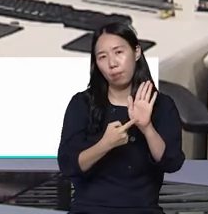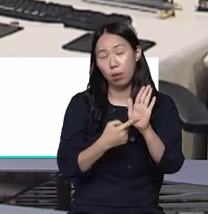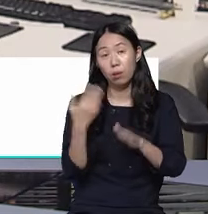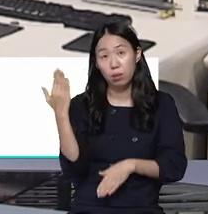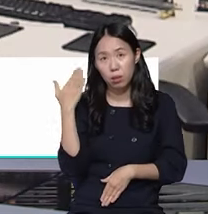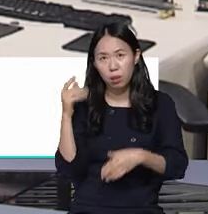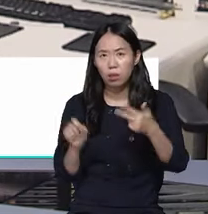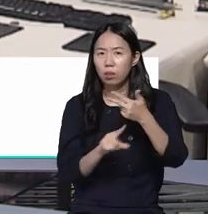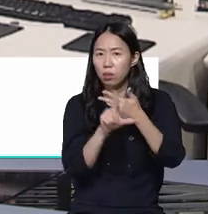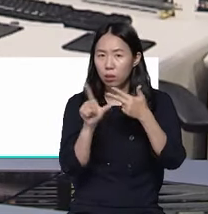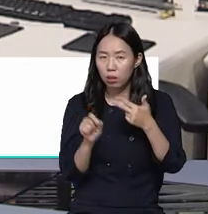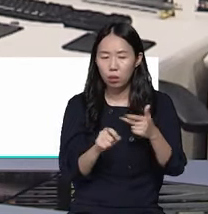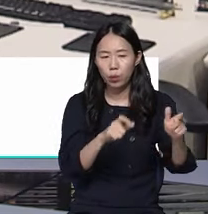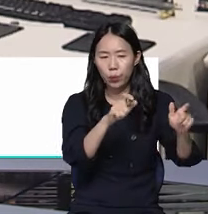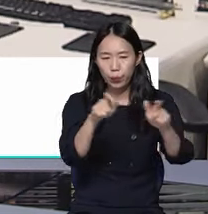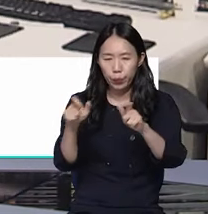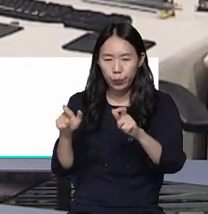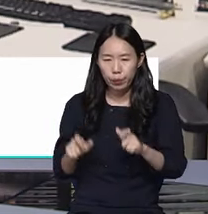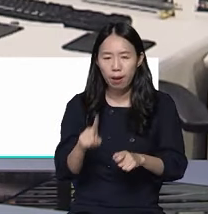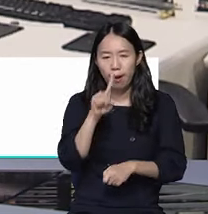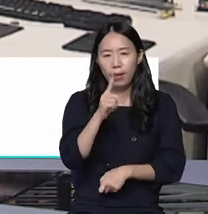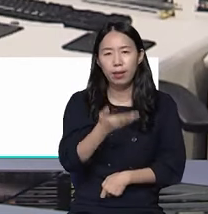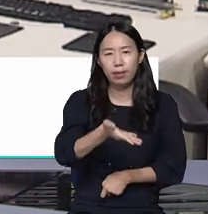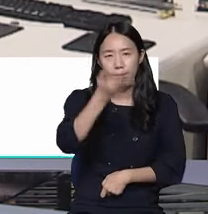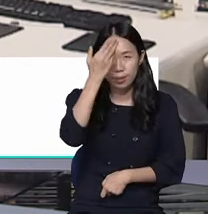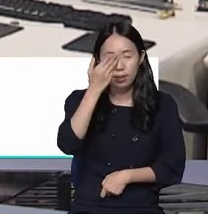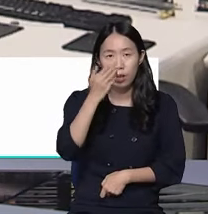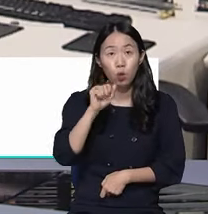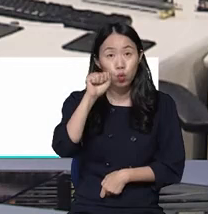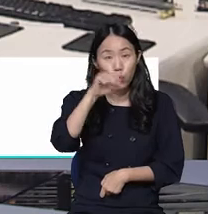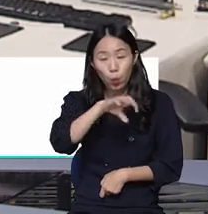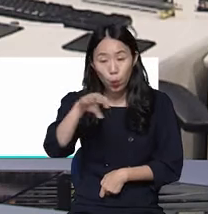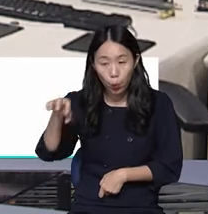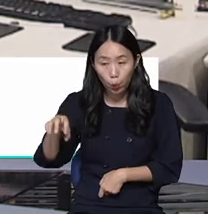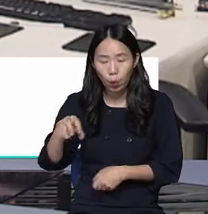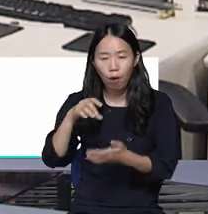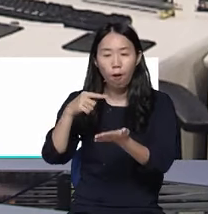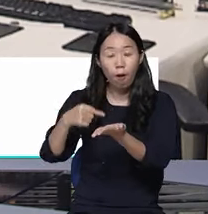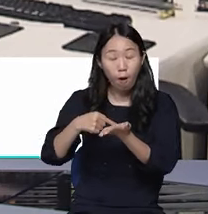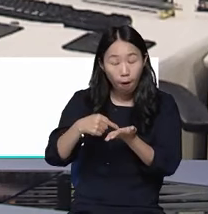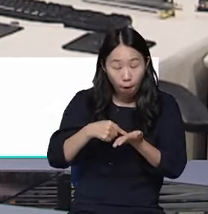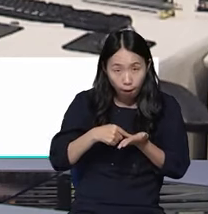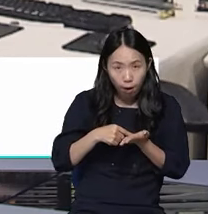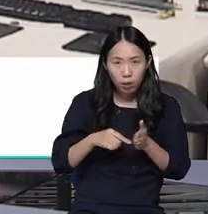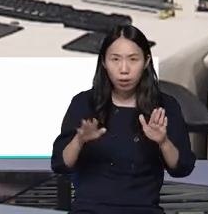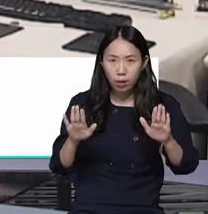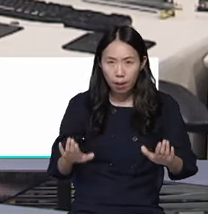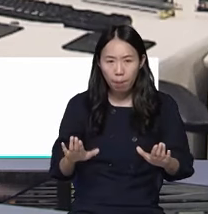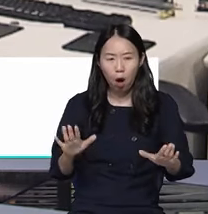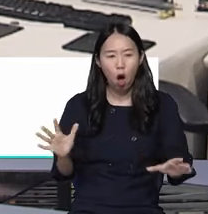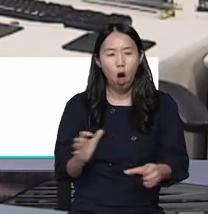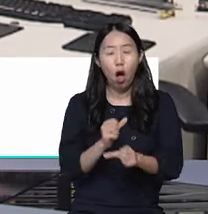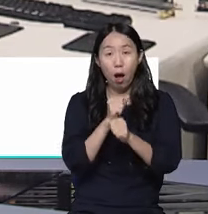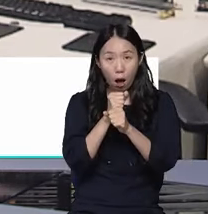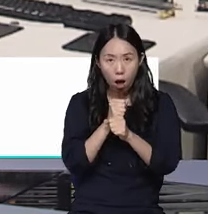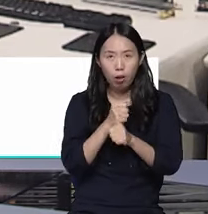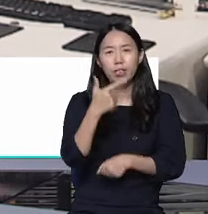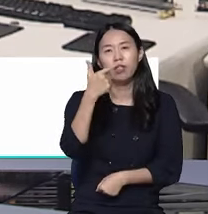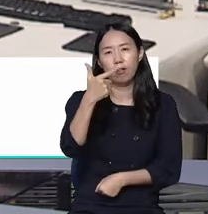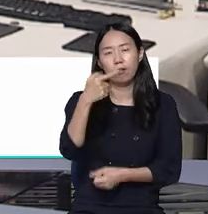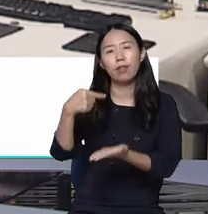7월 자치구마다 한 곳 이상씩 후보지를 내기로 합의했는데 오늘 접수를 마감한 결과 자치구 세 곳에서 여섯